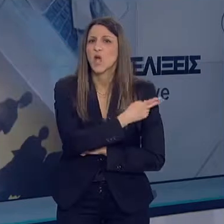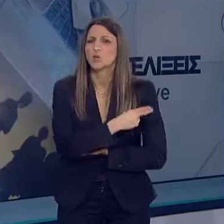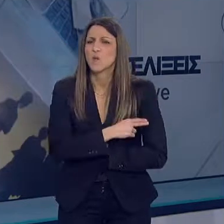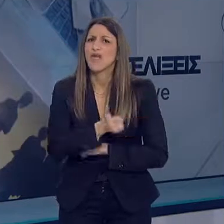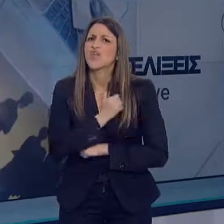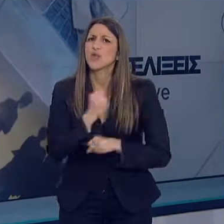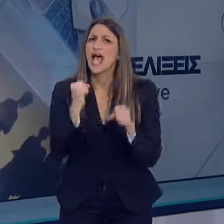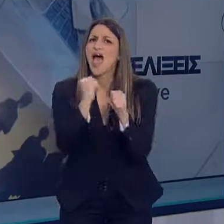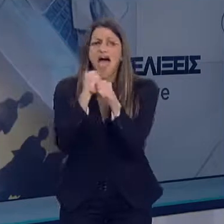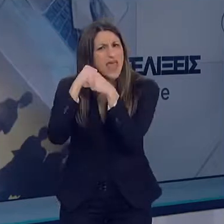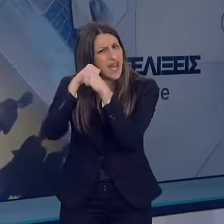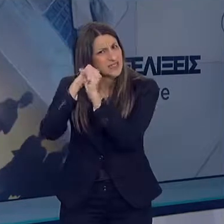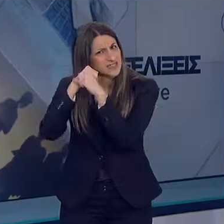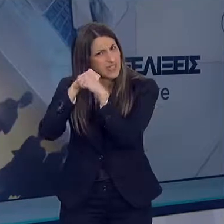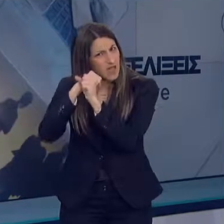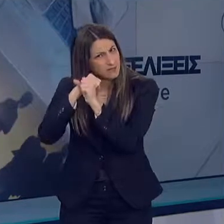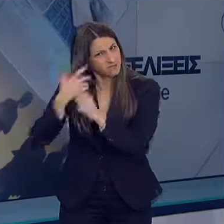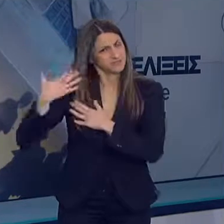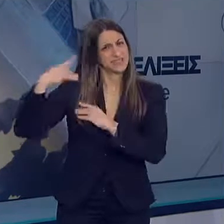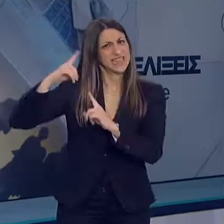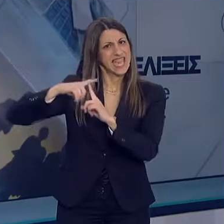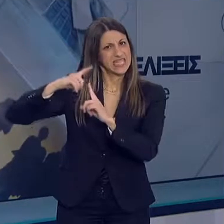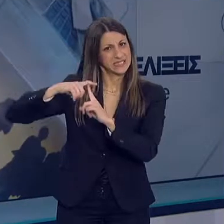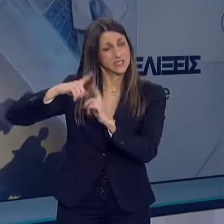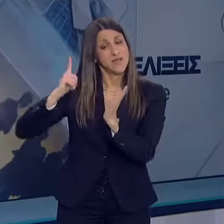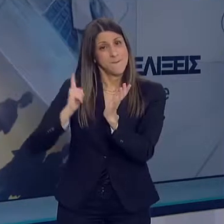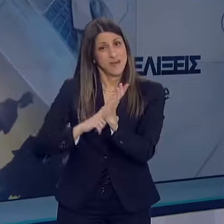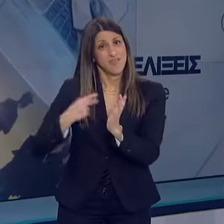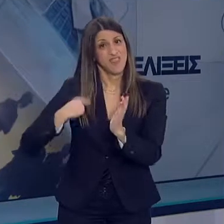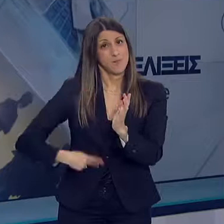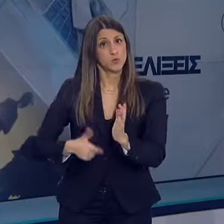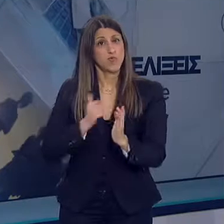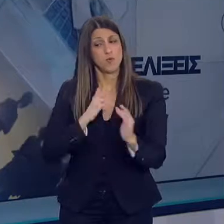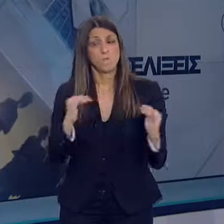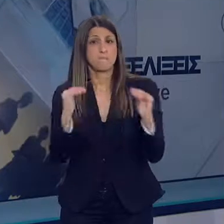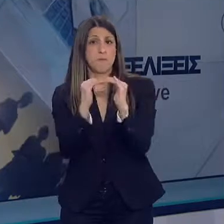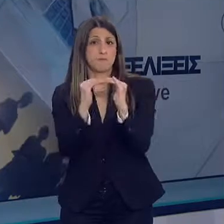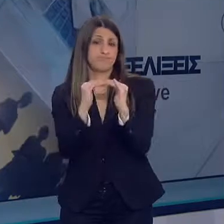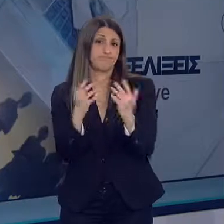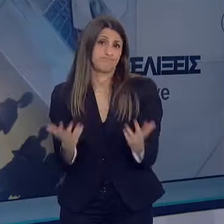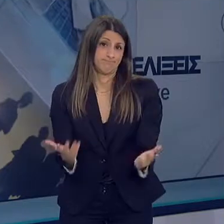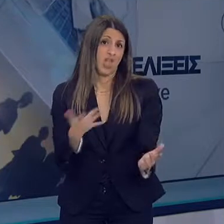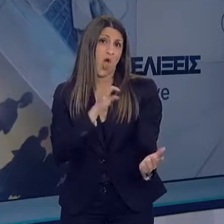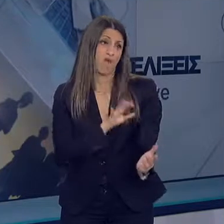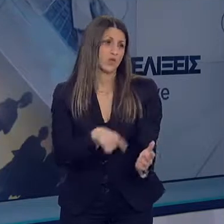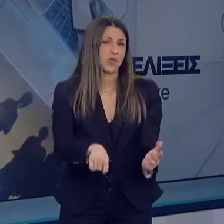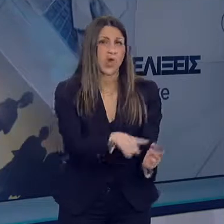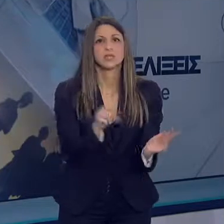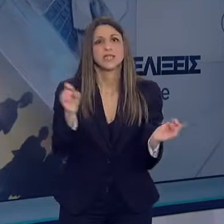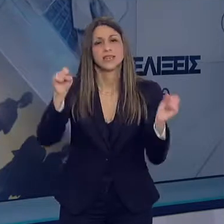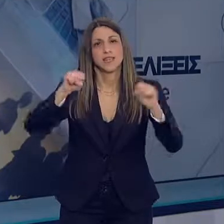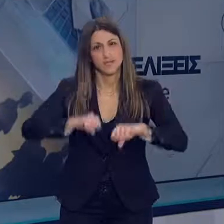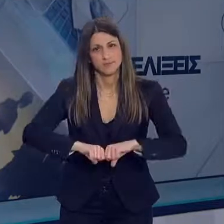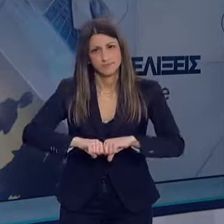και ένα ισότιμο πλαίσιο μεταξύ δημόσιου και ιδιωτικού τομέα ευνοεί